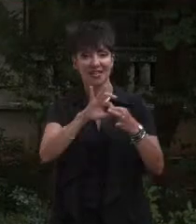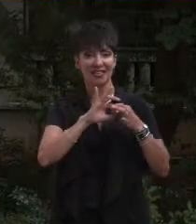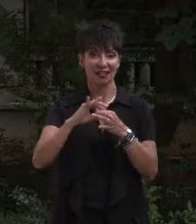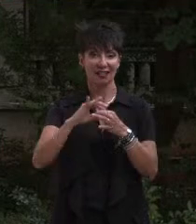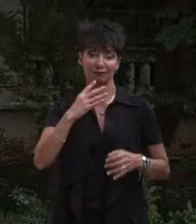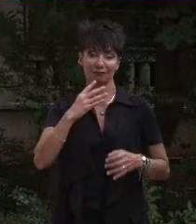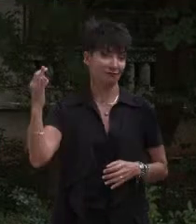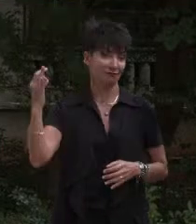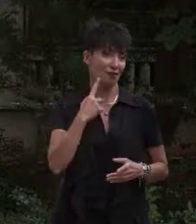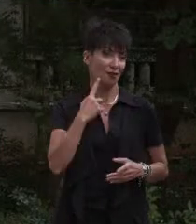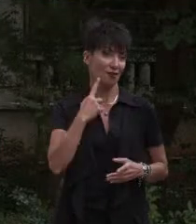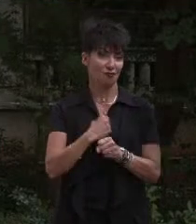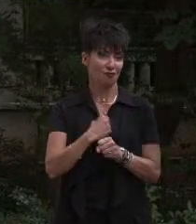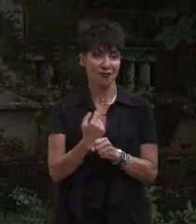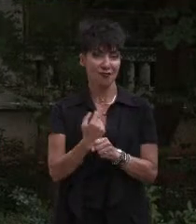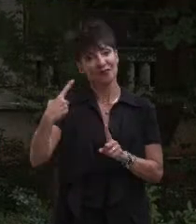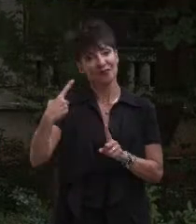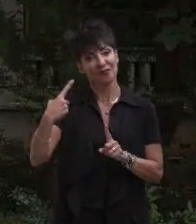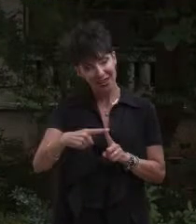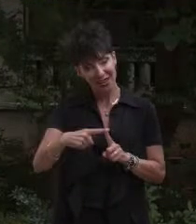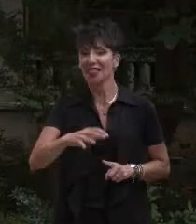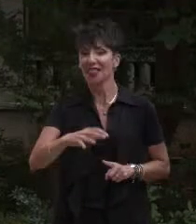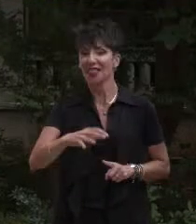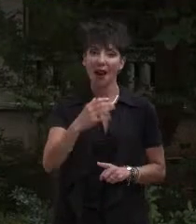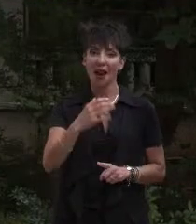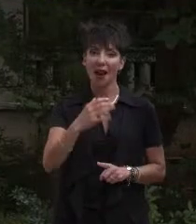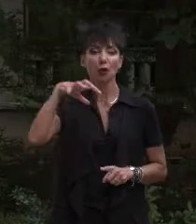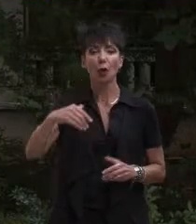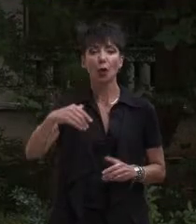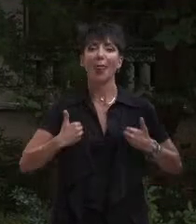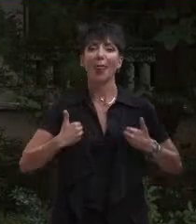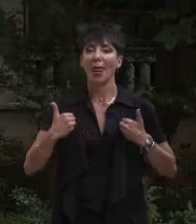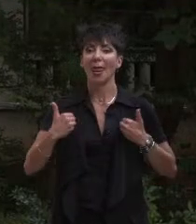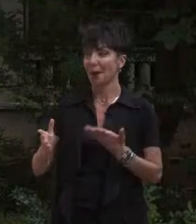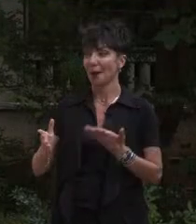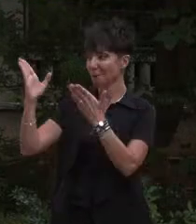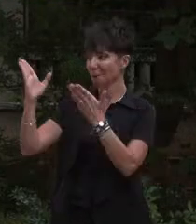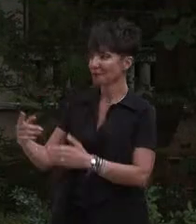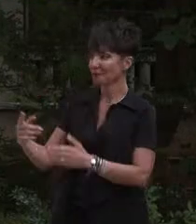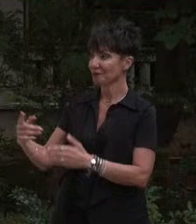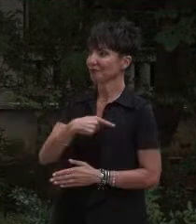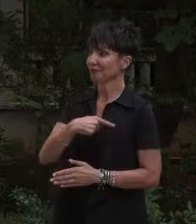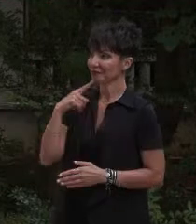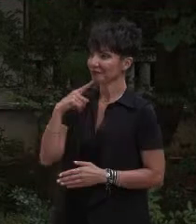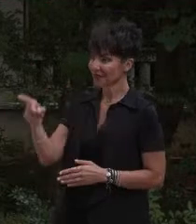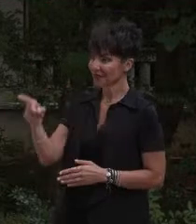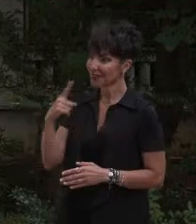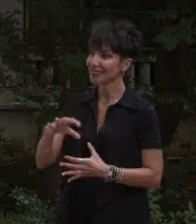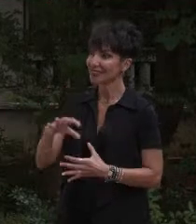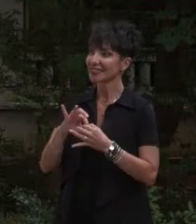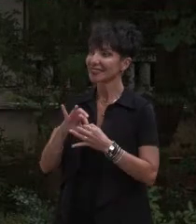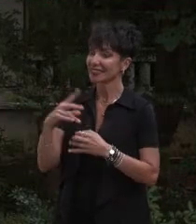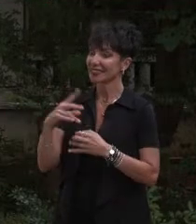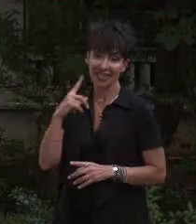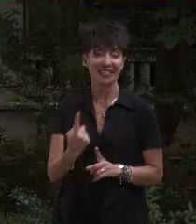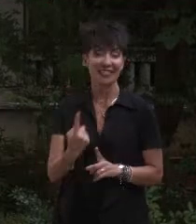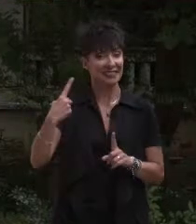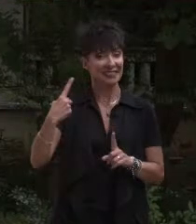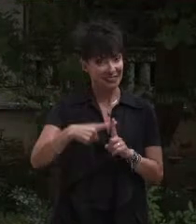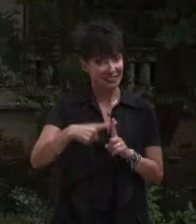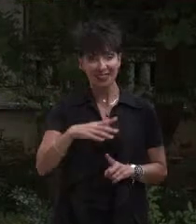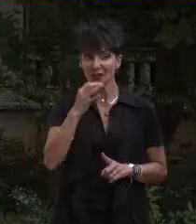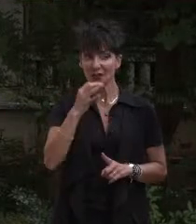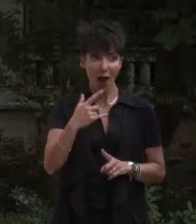έργο. Επίσης, να ευχαριστήσω θερμά τον Τομέα Νεότητος, τη Διευθύντρια και τους συνεργάτες της, αλλά